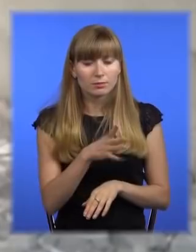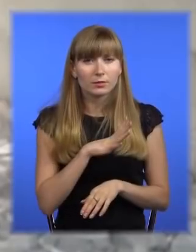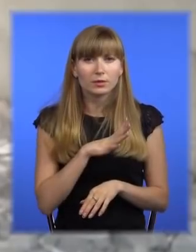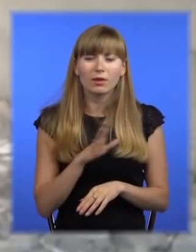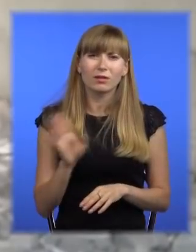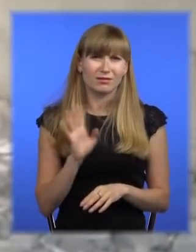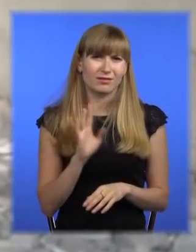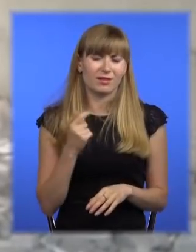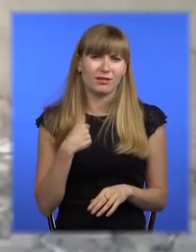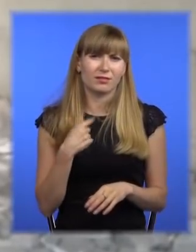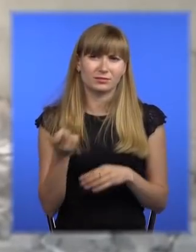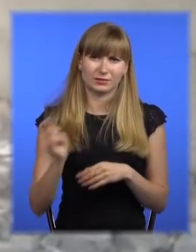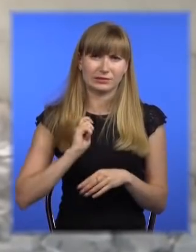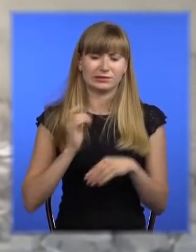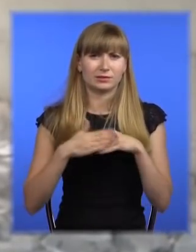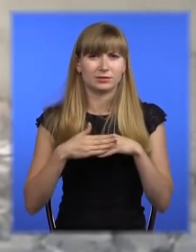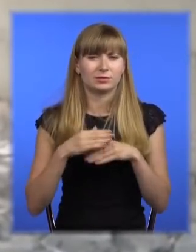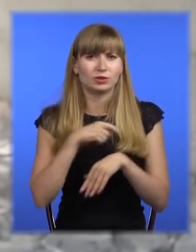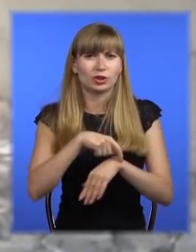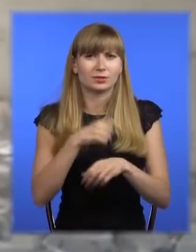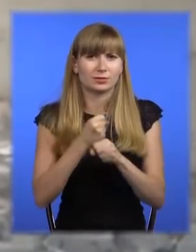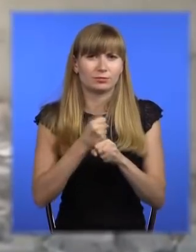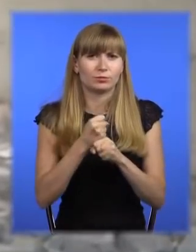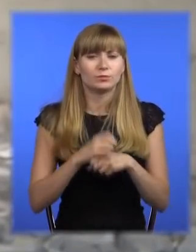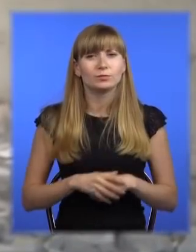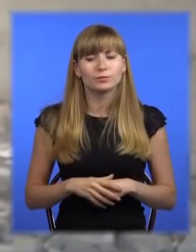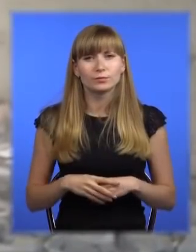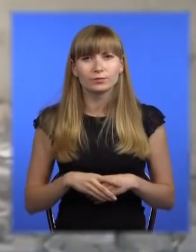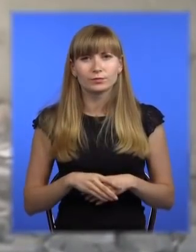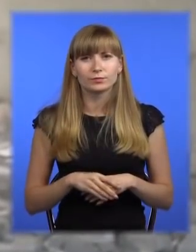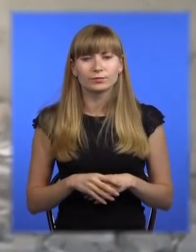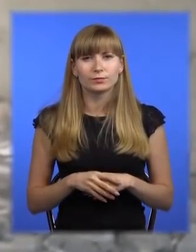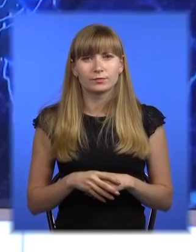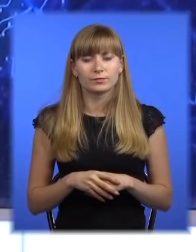ну? Не условно, а отработав ці часи.